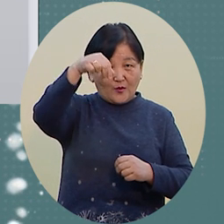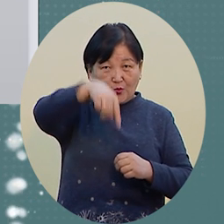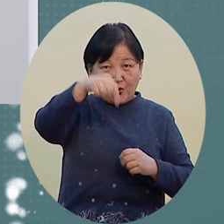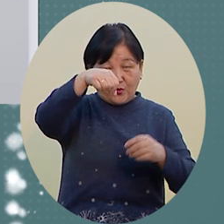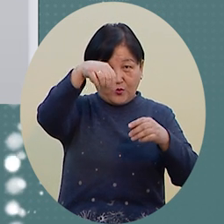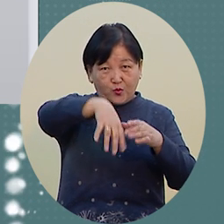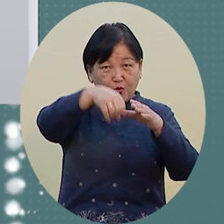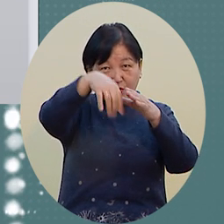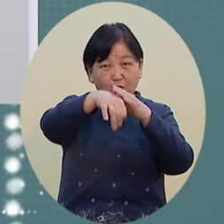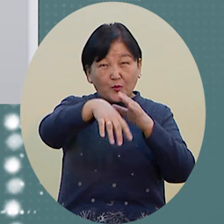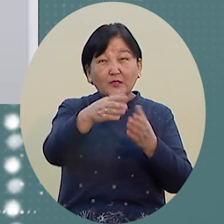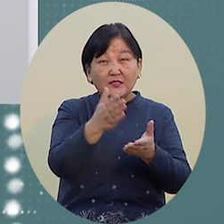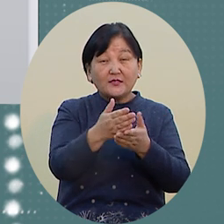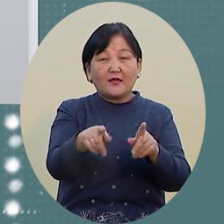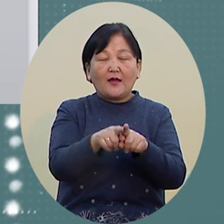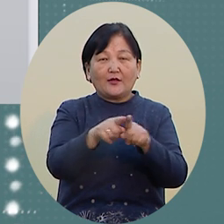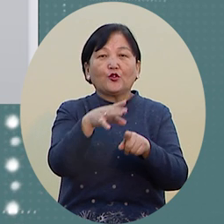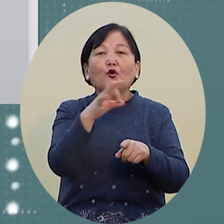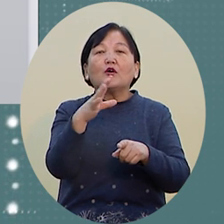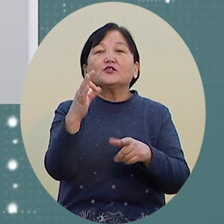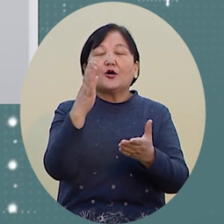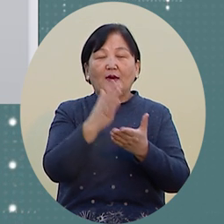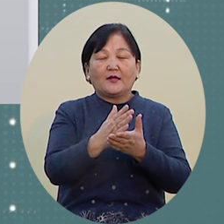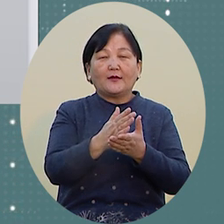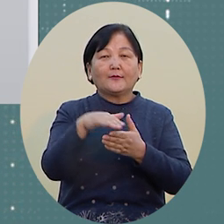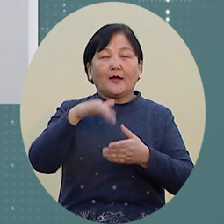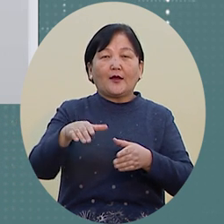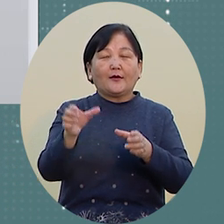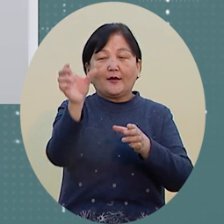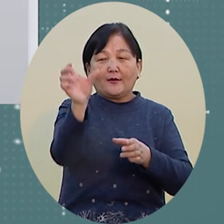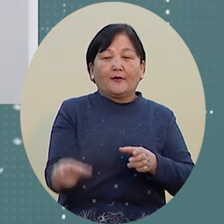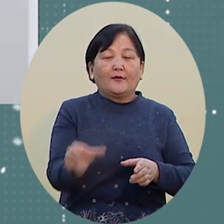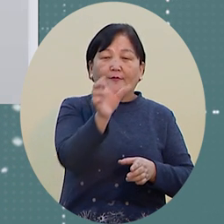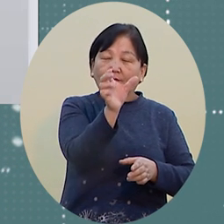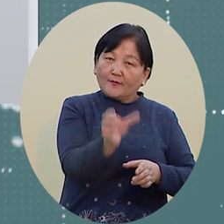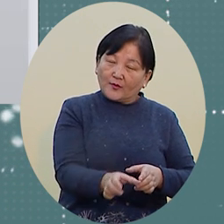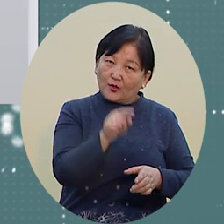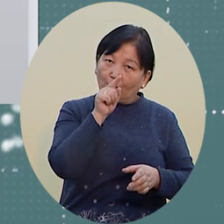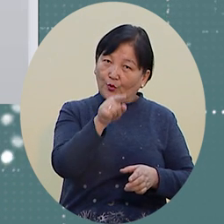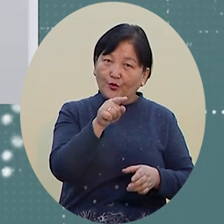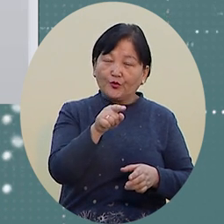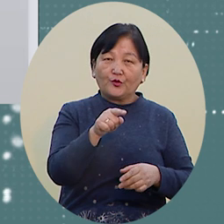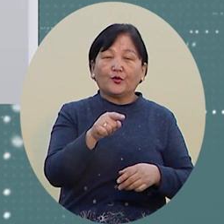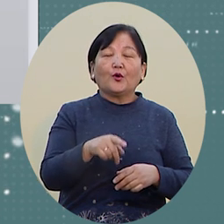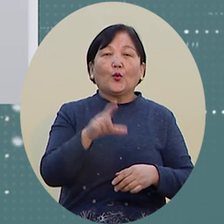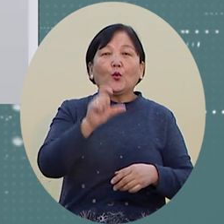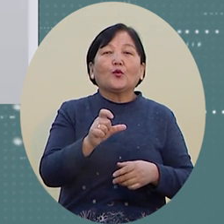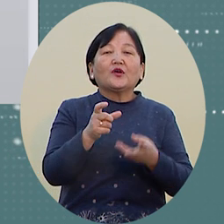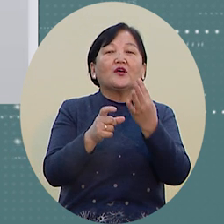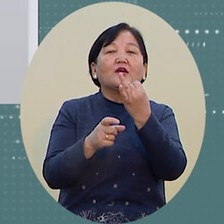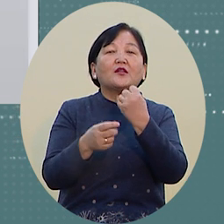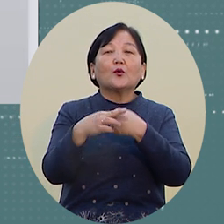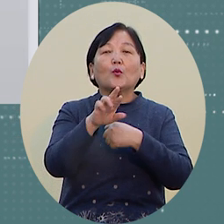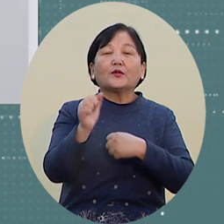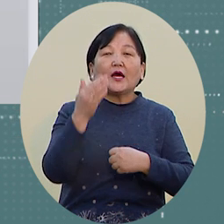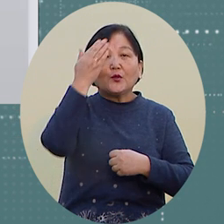За дараагийн багт болохоор багш нь нүур гараа угаах тоог тавина. За тэгвэл ер нь хүн бол өдөрт хичнээн